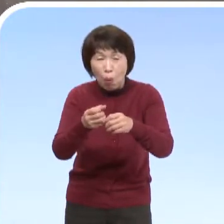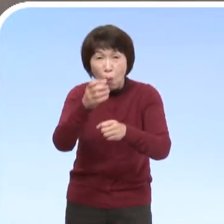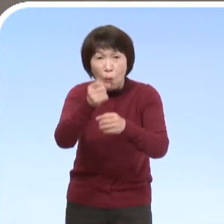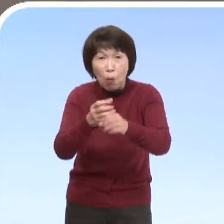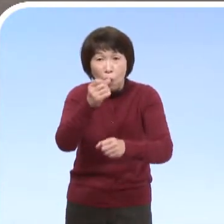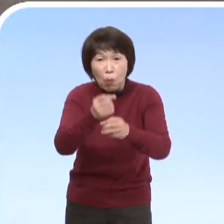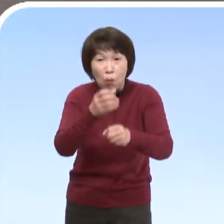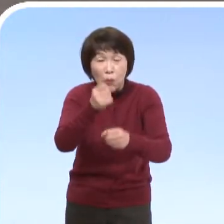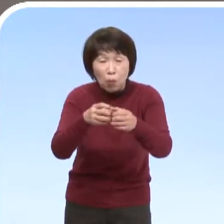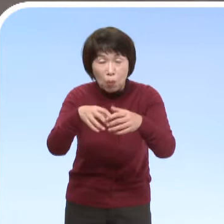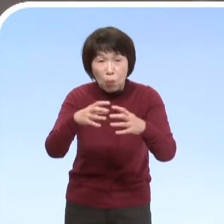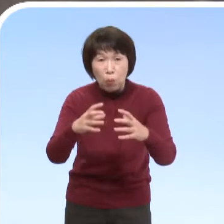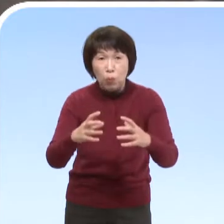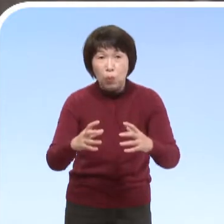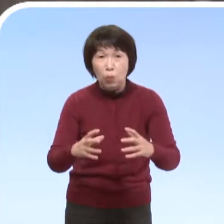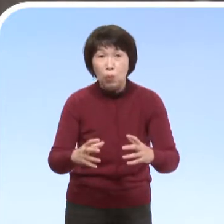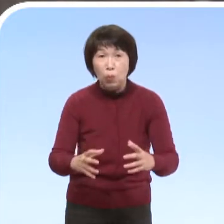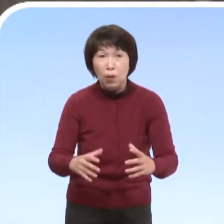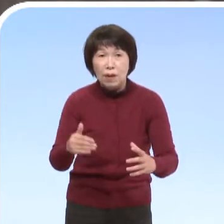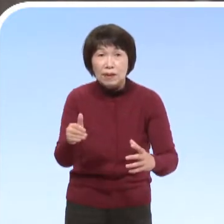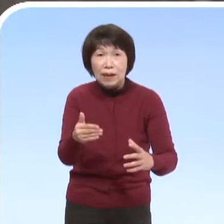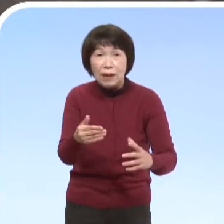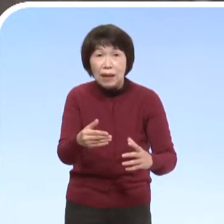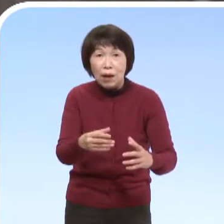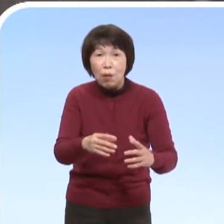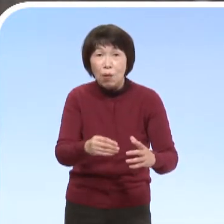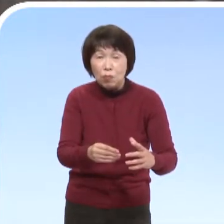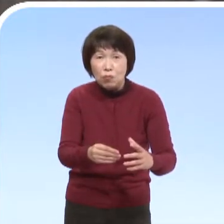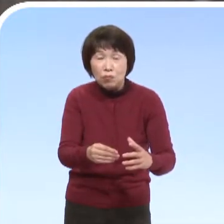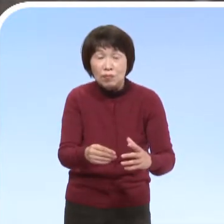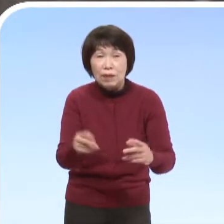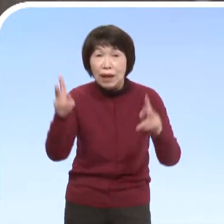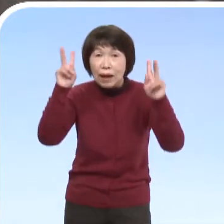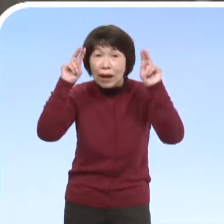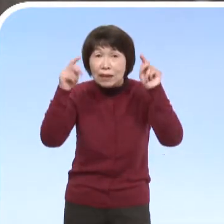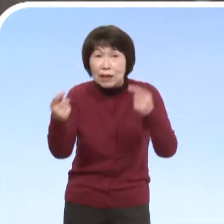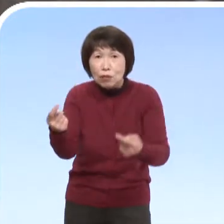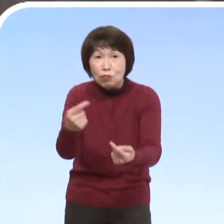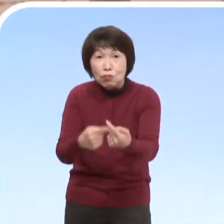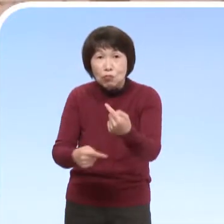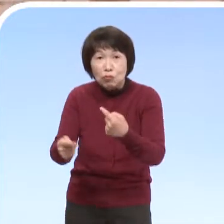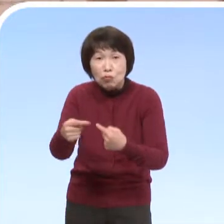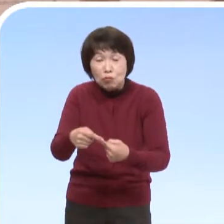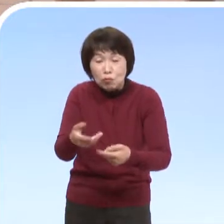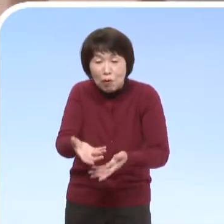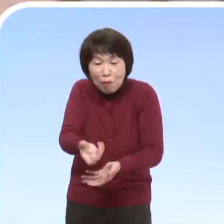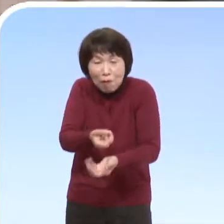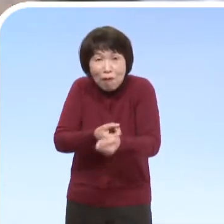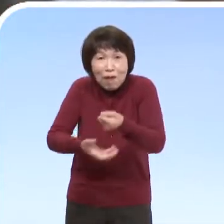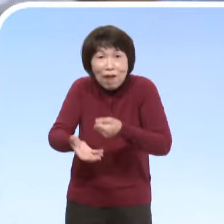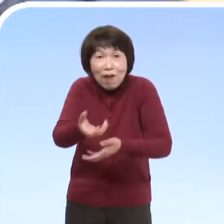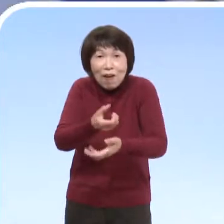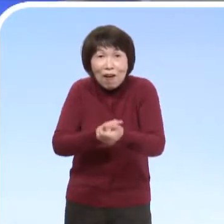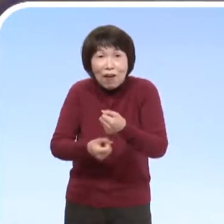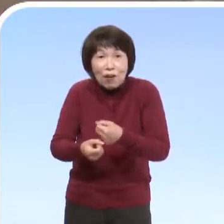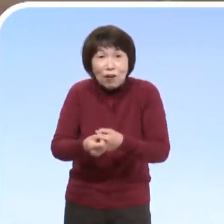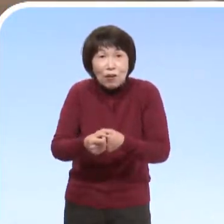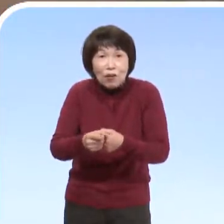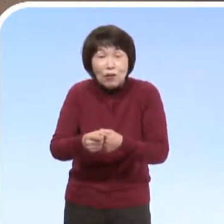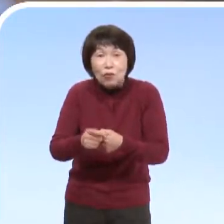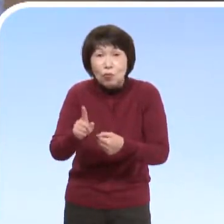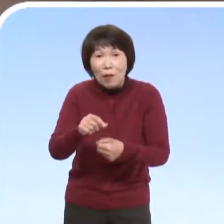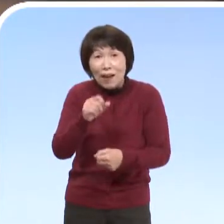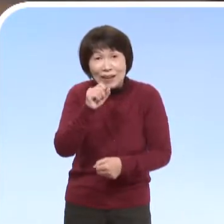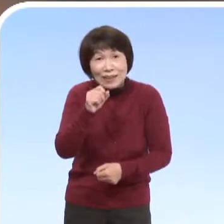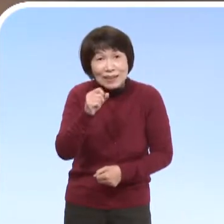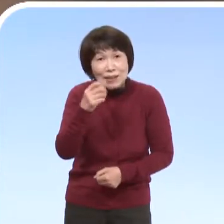カニを船で引っ張り上げる、 はい、いやー、はい、 どの漁法が一番気になられたでしょうか。 やっぱりこの加護